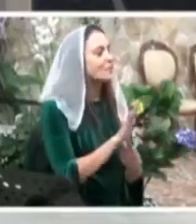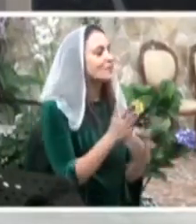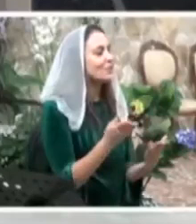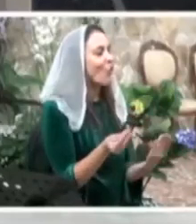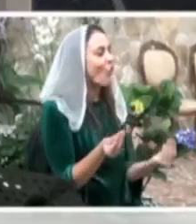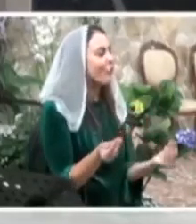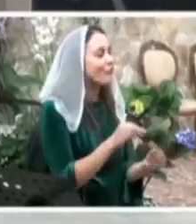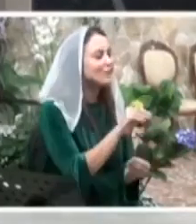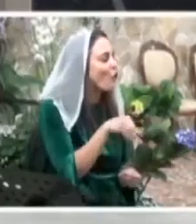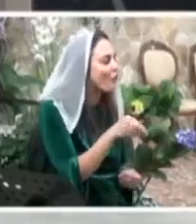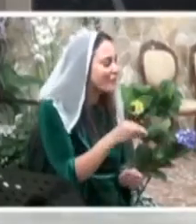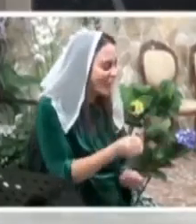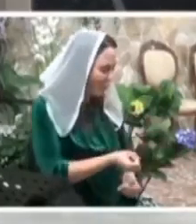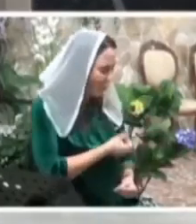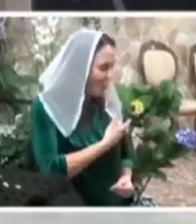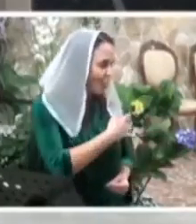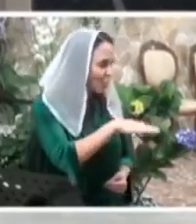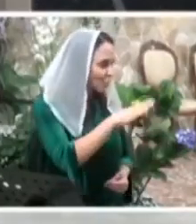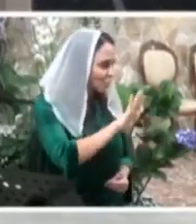tuo cuore.